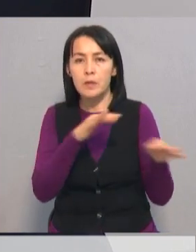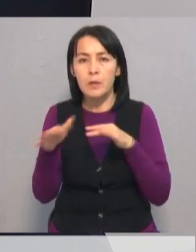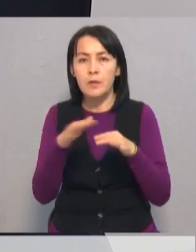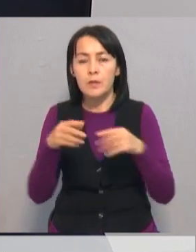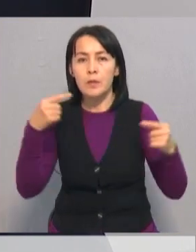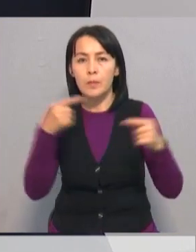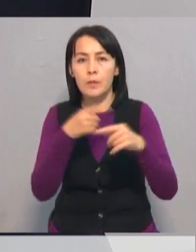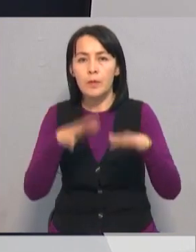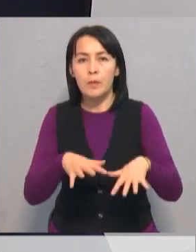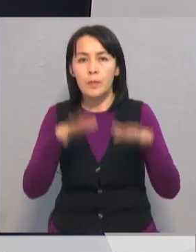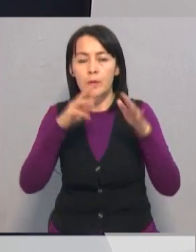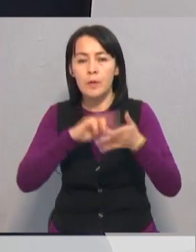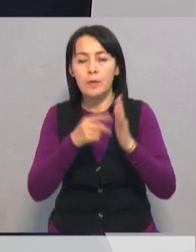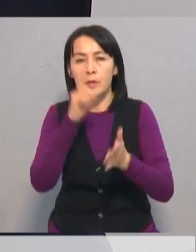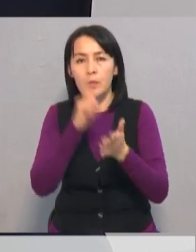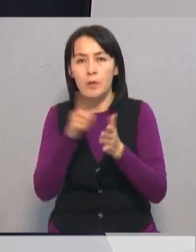противопаводковые